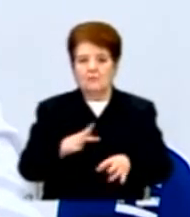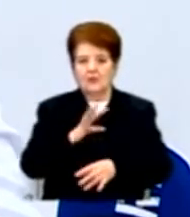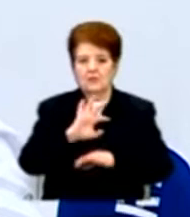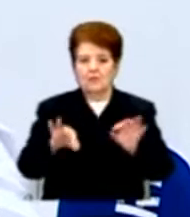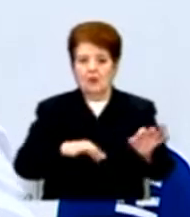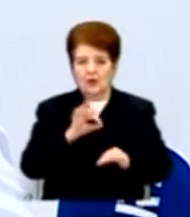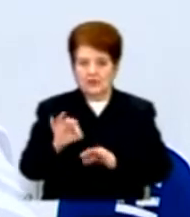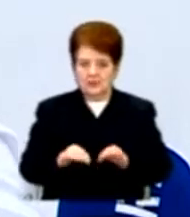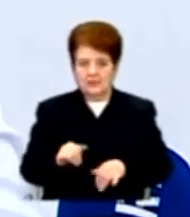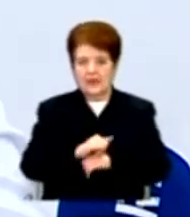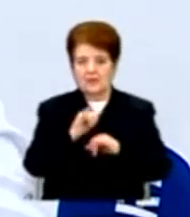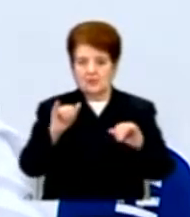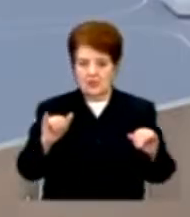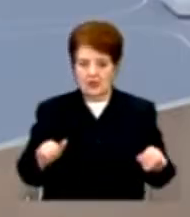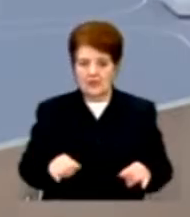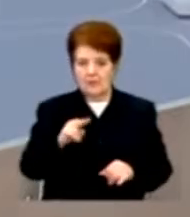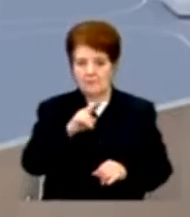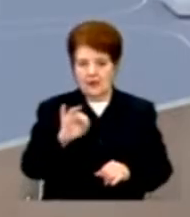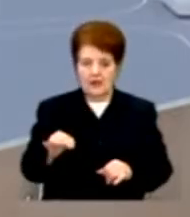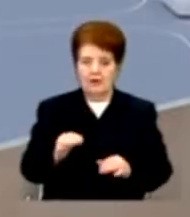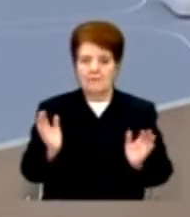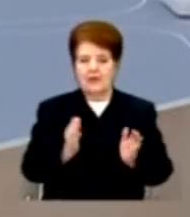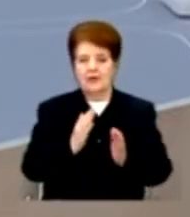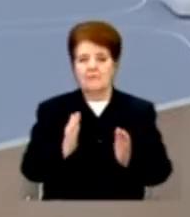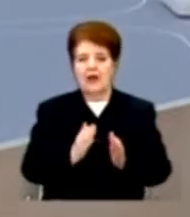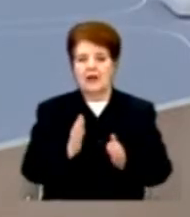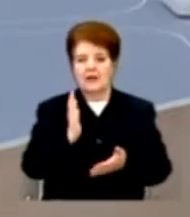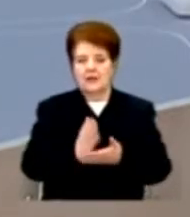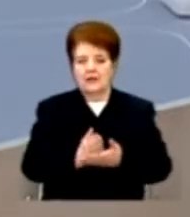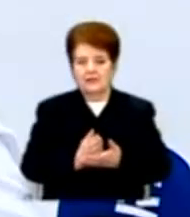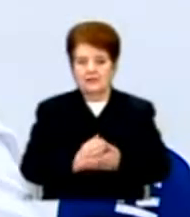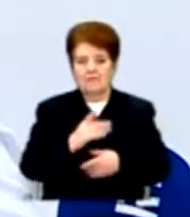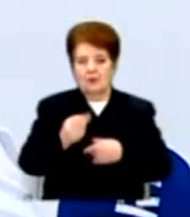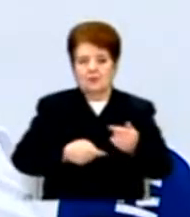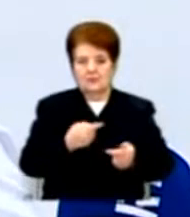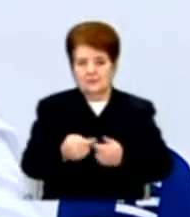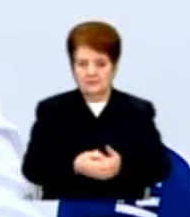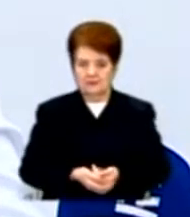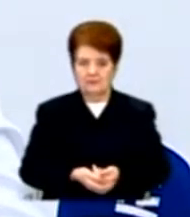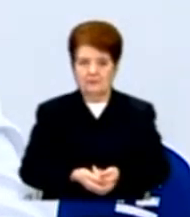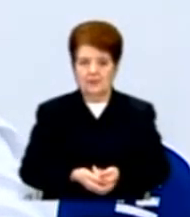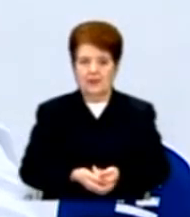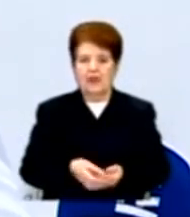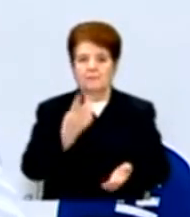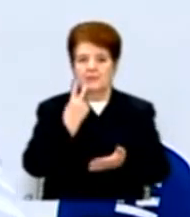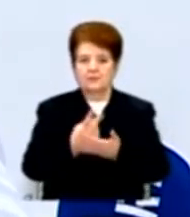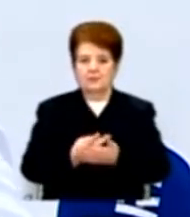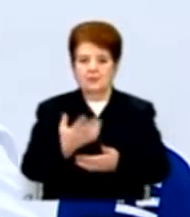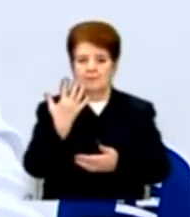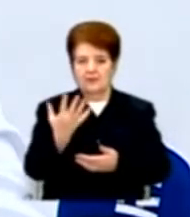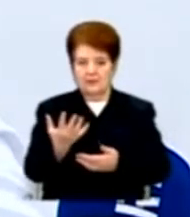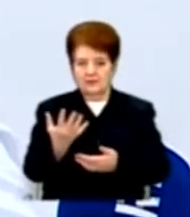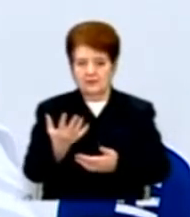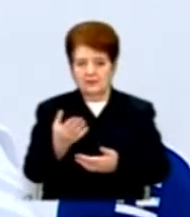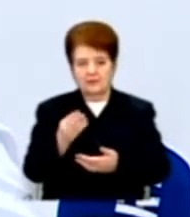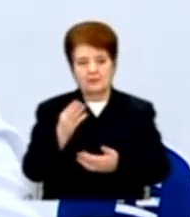с возможностью расширения при минимальных вмешательствах в происходящие технологические процессы. Предусмотрено 5 телескопических